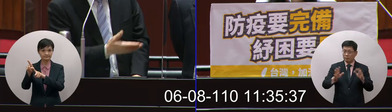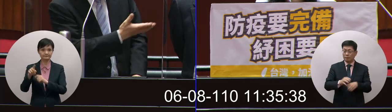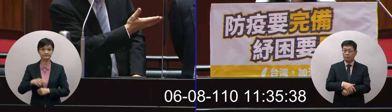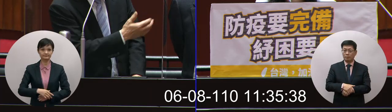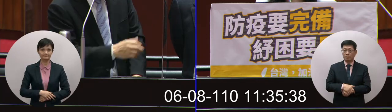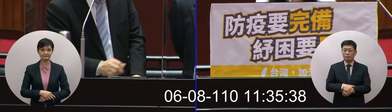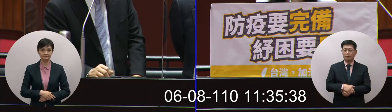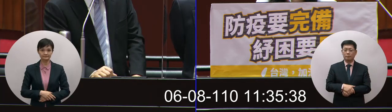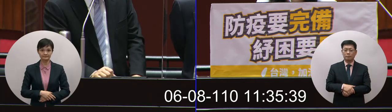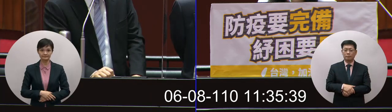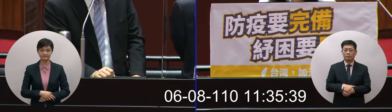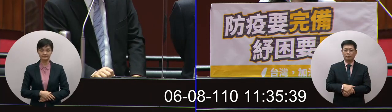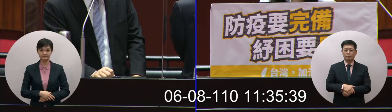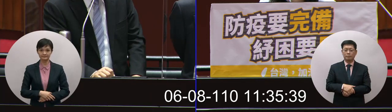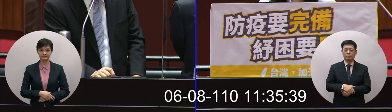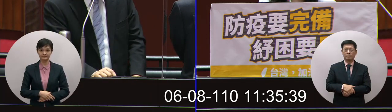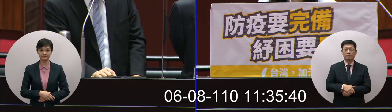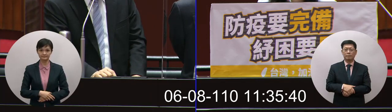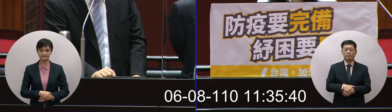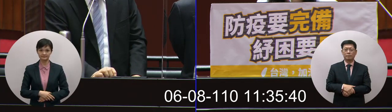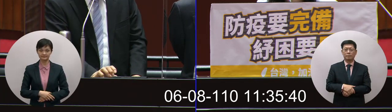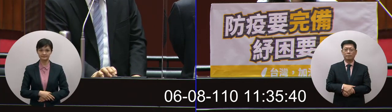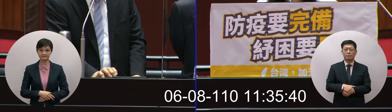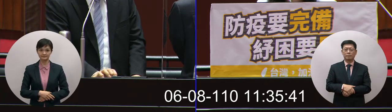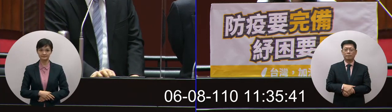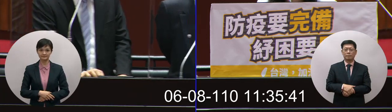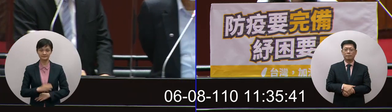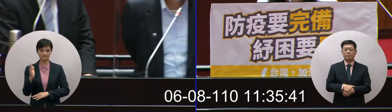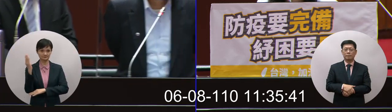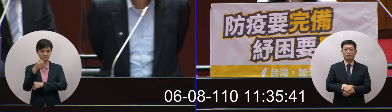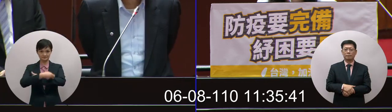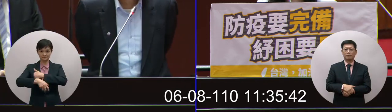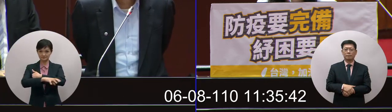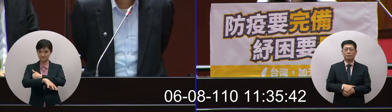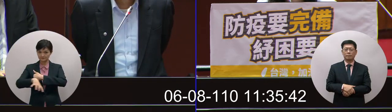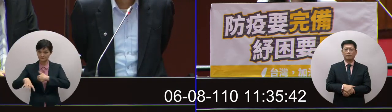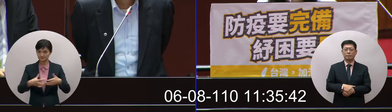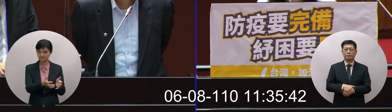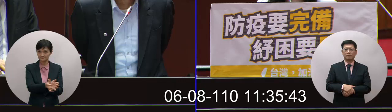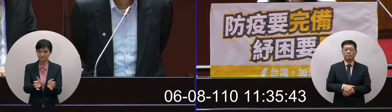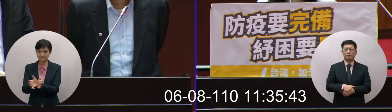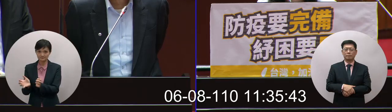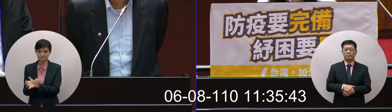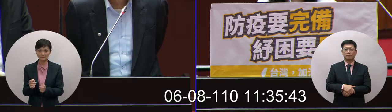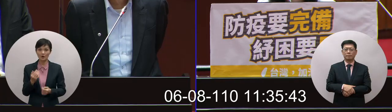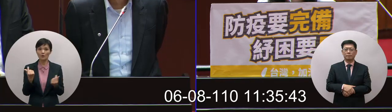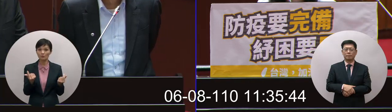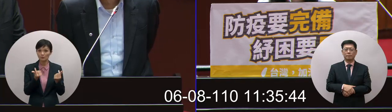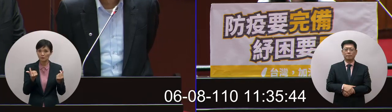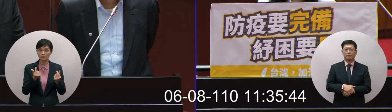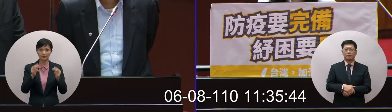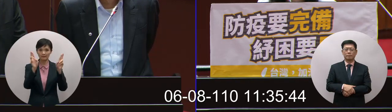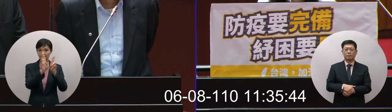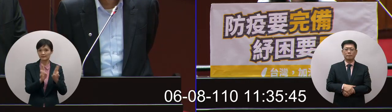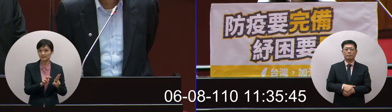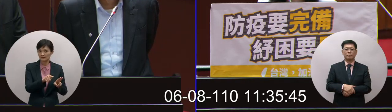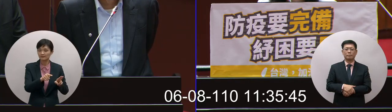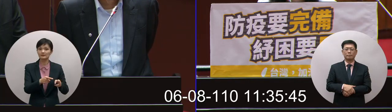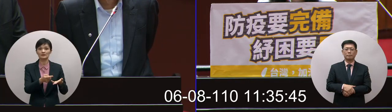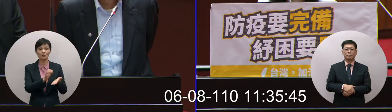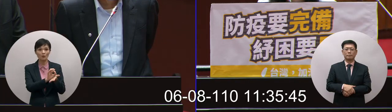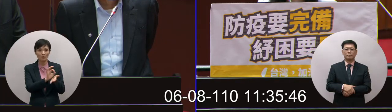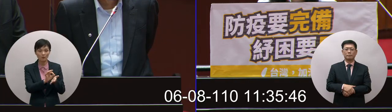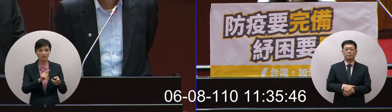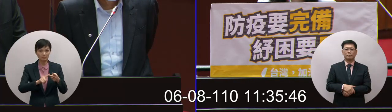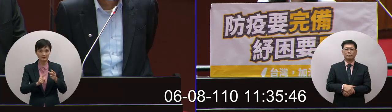程。 当然是由各相关部会，比如我们讲，就是说，那如果整个的电力的运转，那哪一些基层